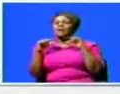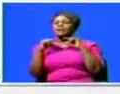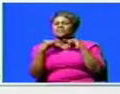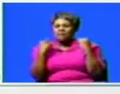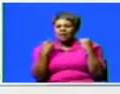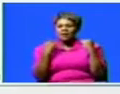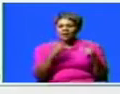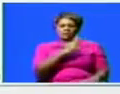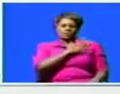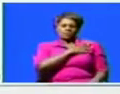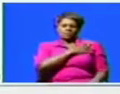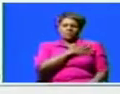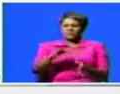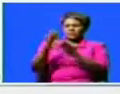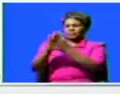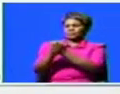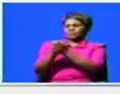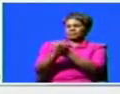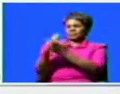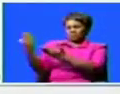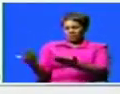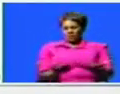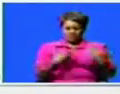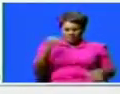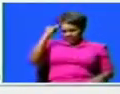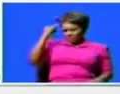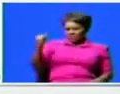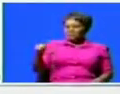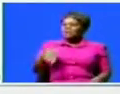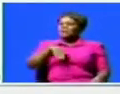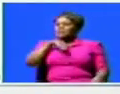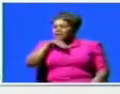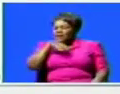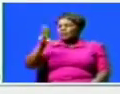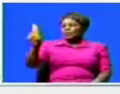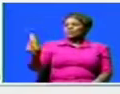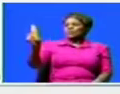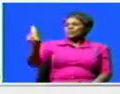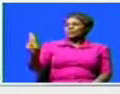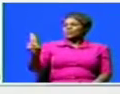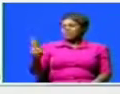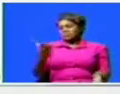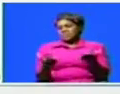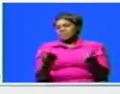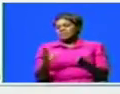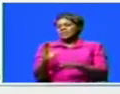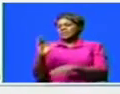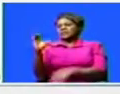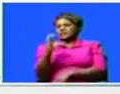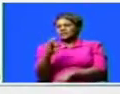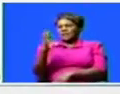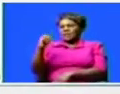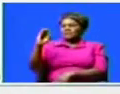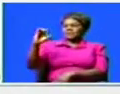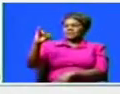Codna Jubilee kwa ndio ushers. Imagine Raila Odinga na Uhuru Kenyatta wangekuwa kaa Churchill na